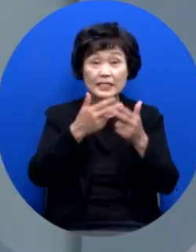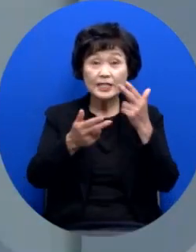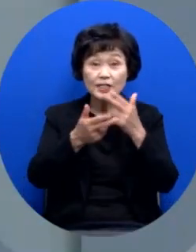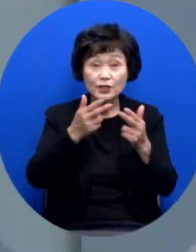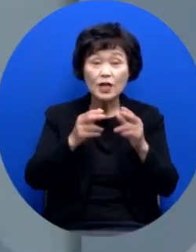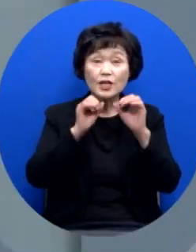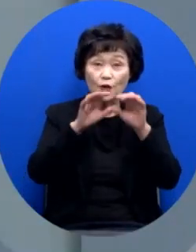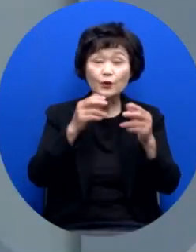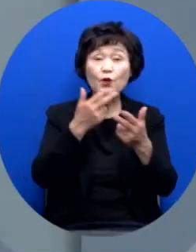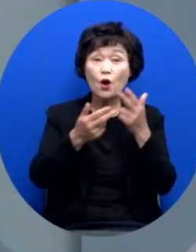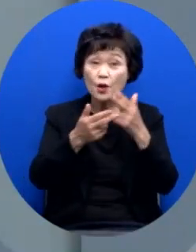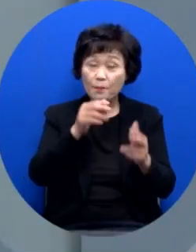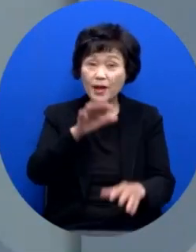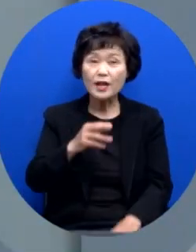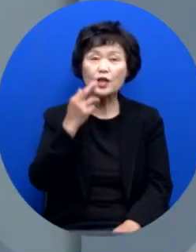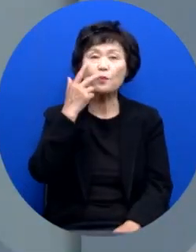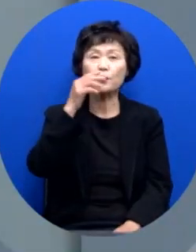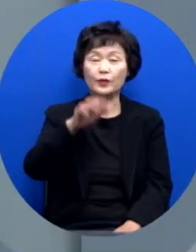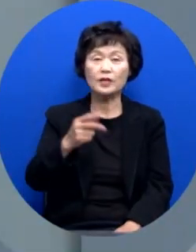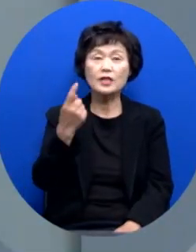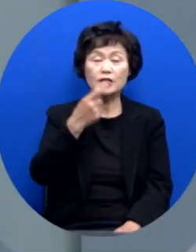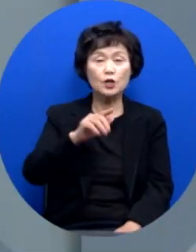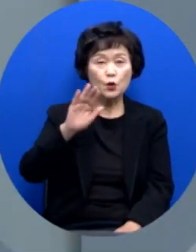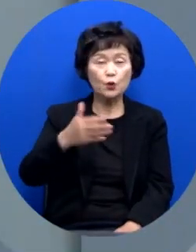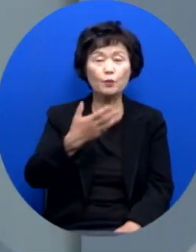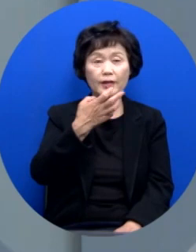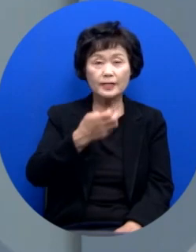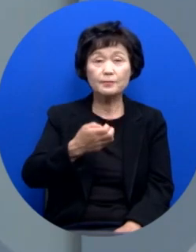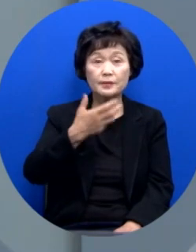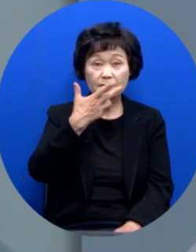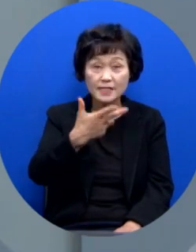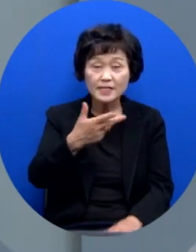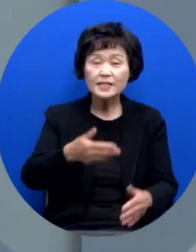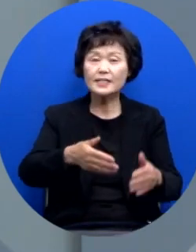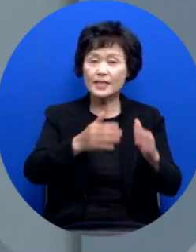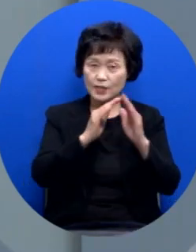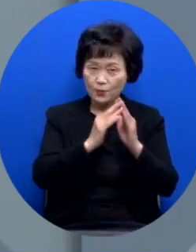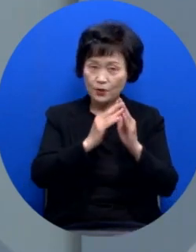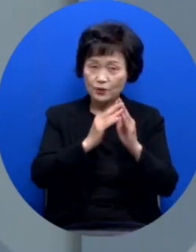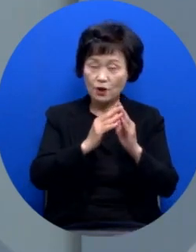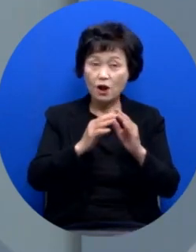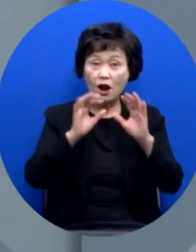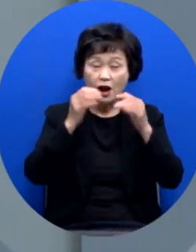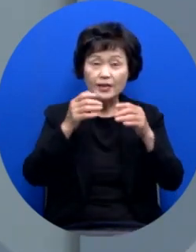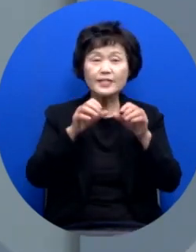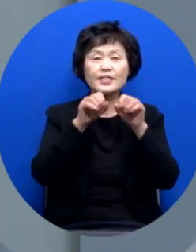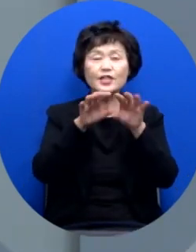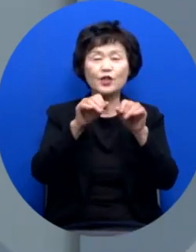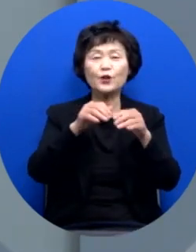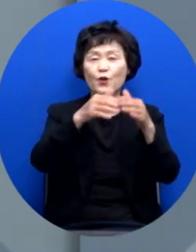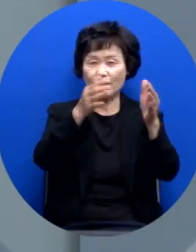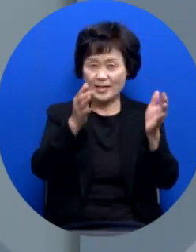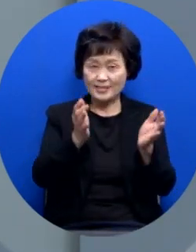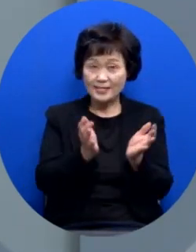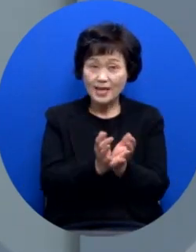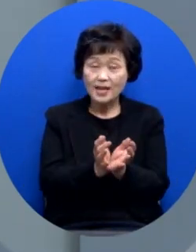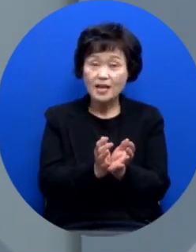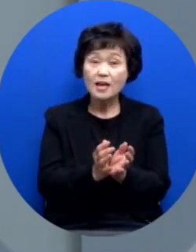전도협회는 미국에서 1937년에 세워진 어린이 선교 단체거든요.